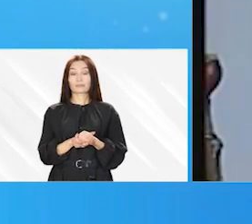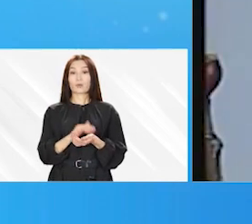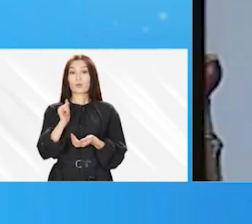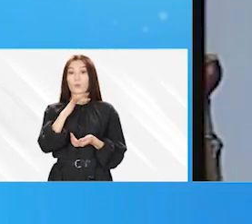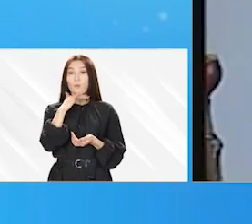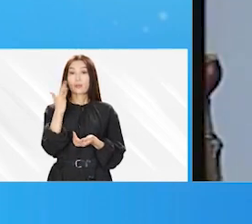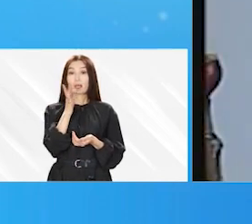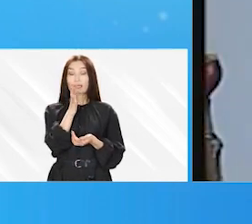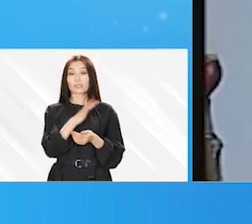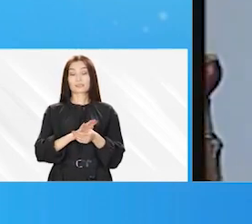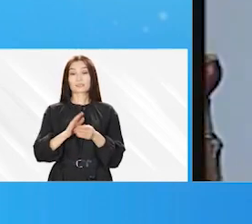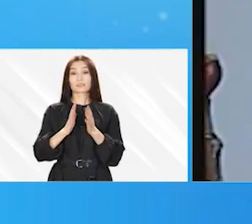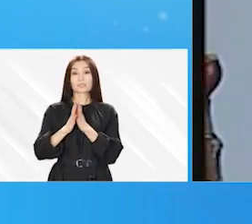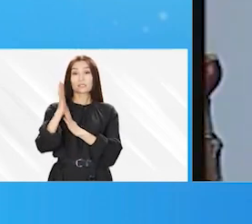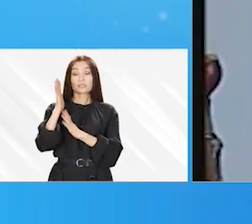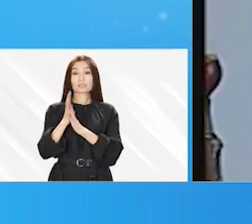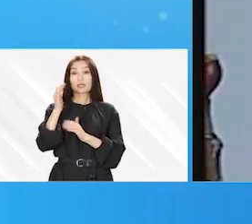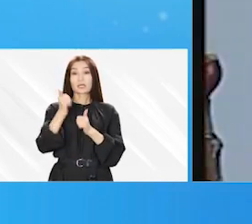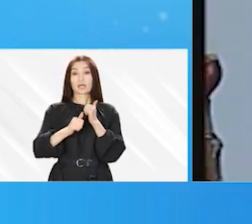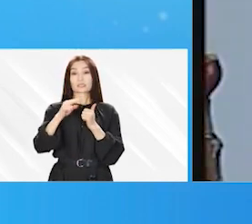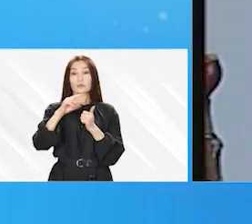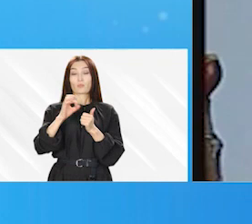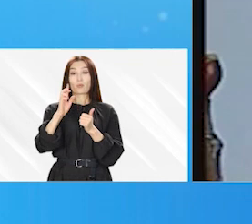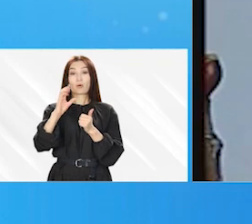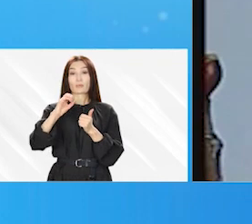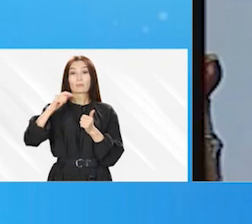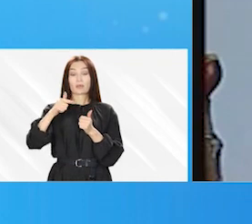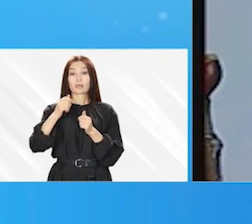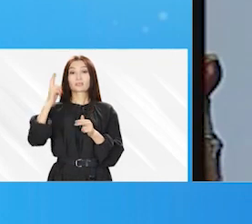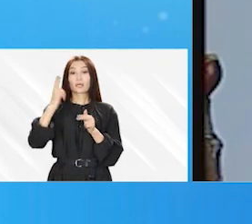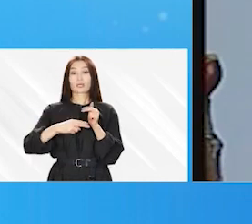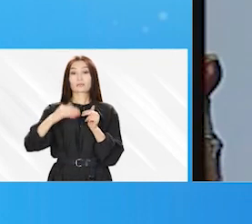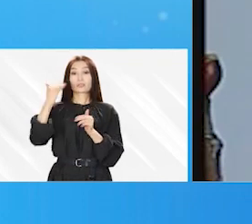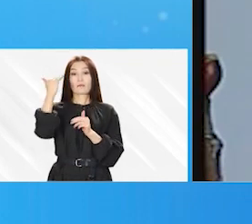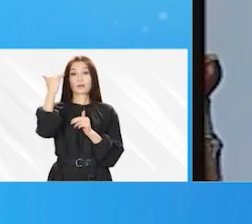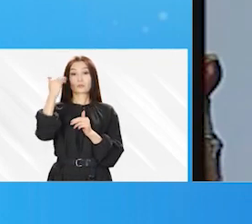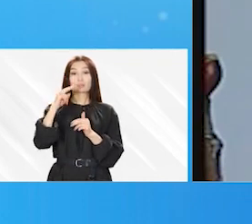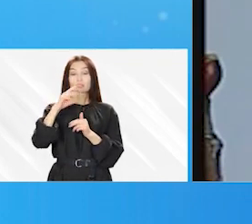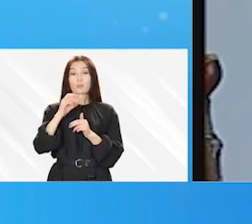многолетних растений каждый побег заканчивается верхушечной почкой